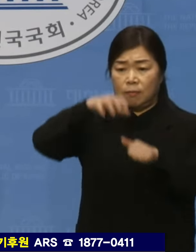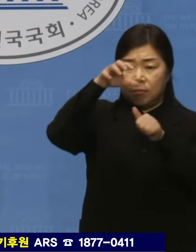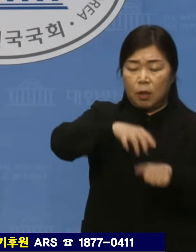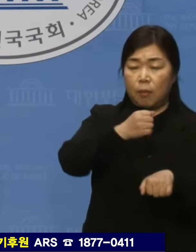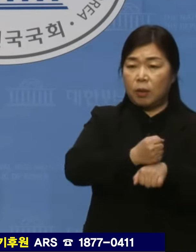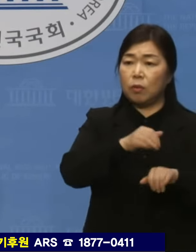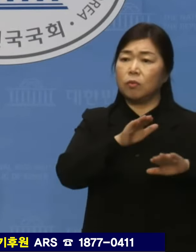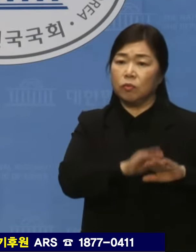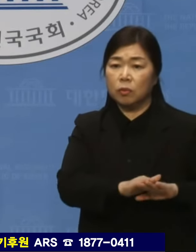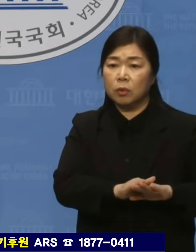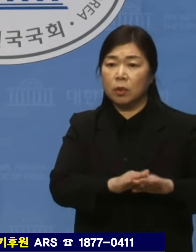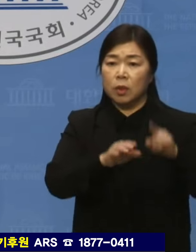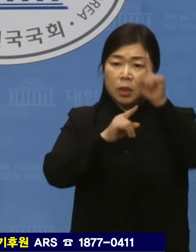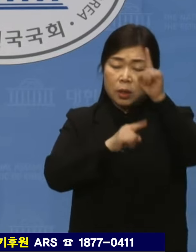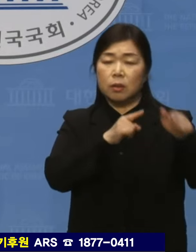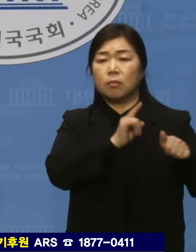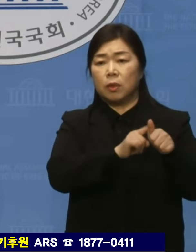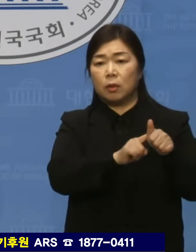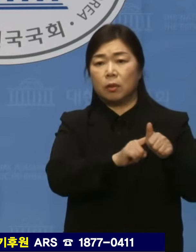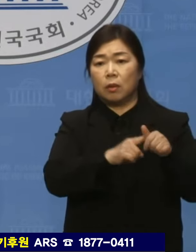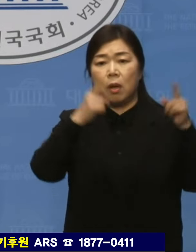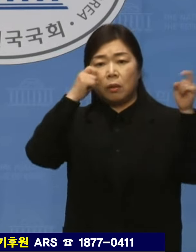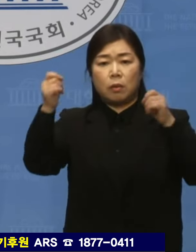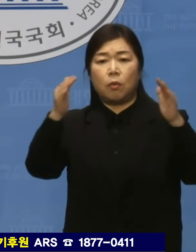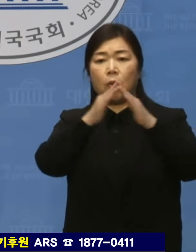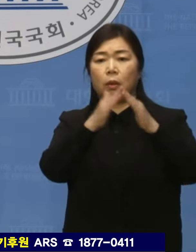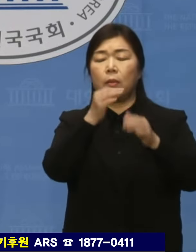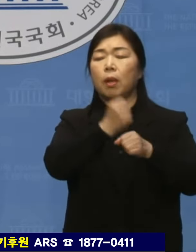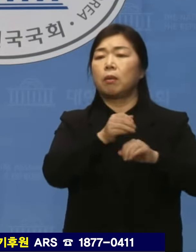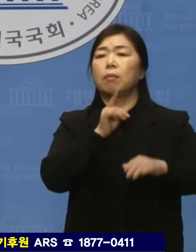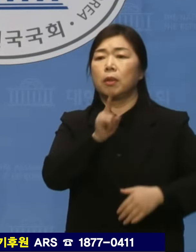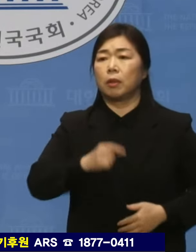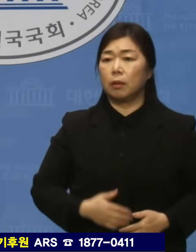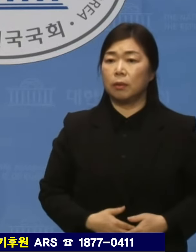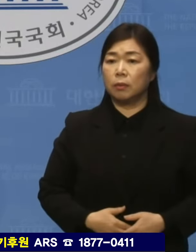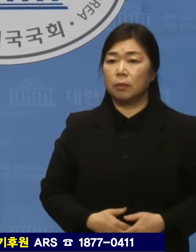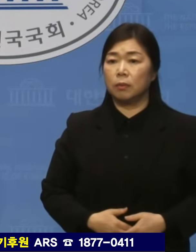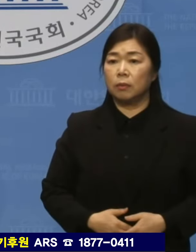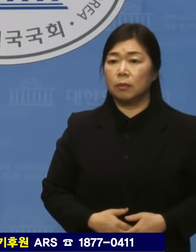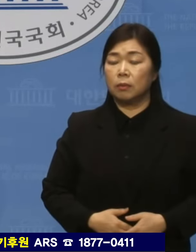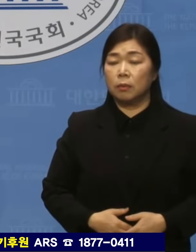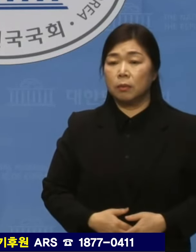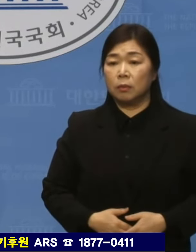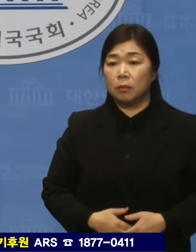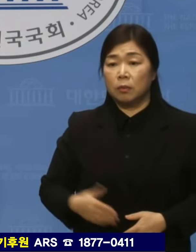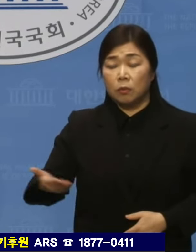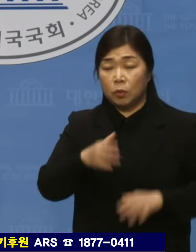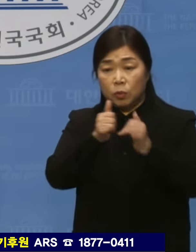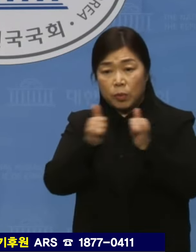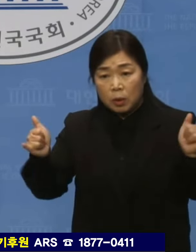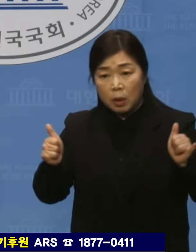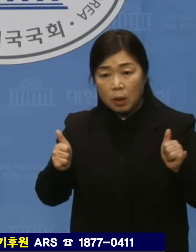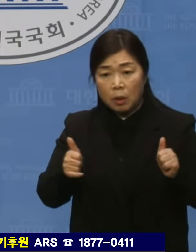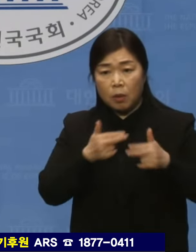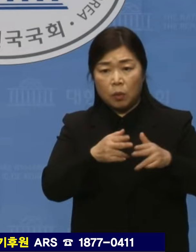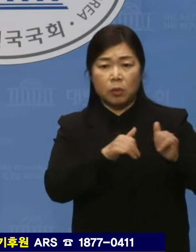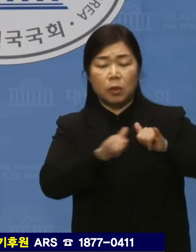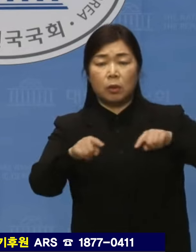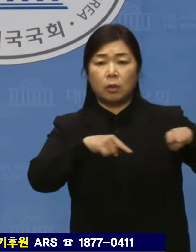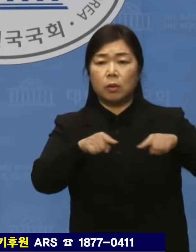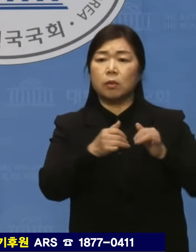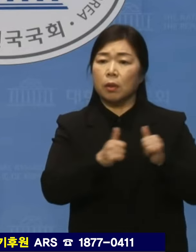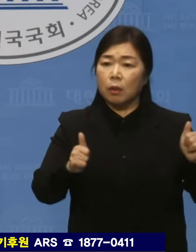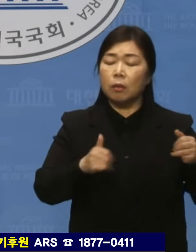기념관을 짓겠다고 합니다. 우리 국민과 우리 시민이 또 독재자의 안녕을 위해 희생해야 한다는